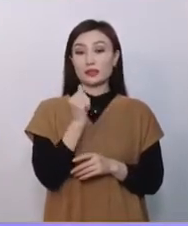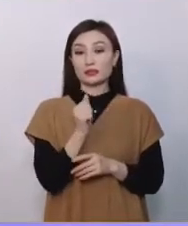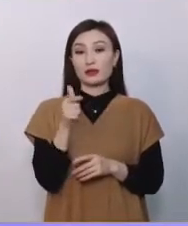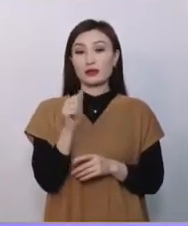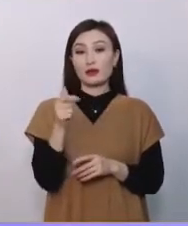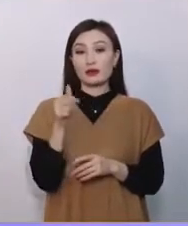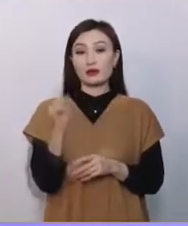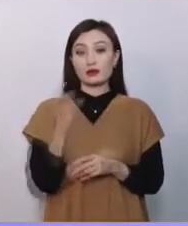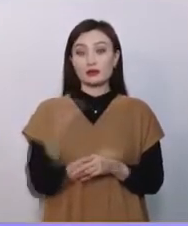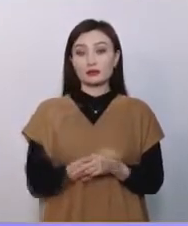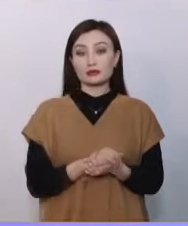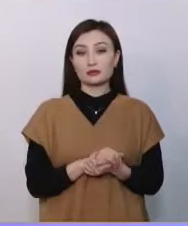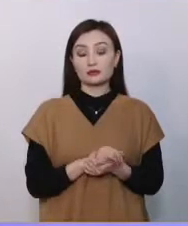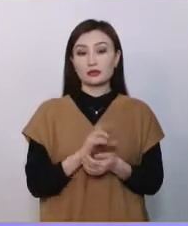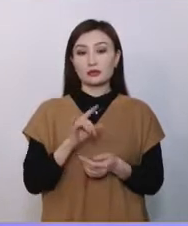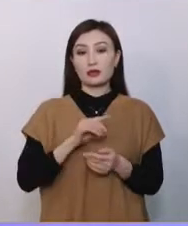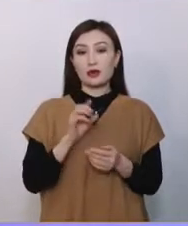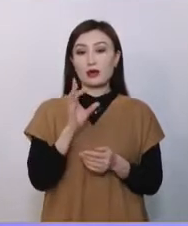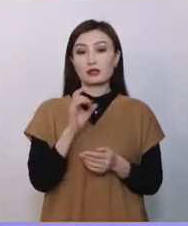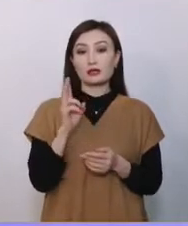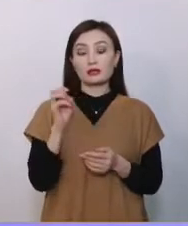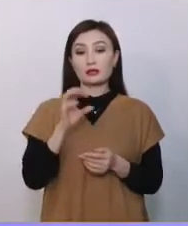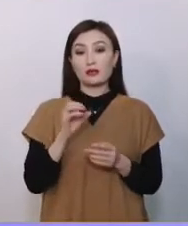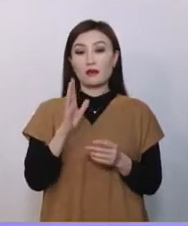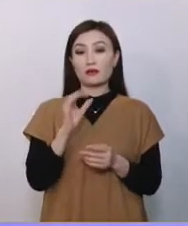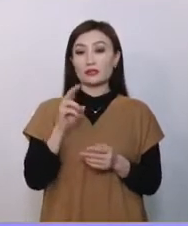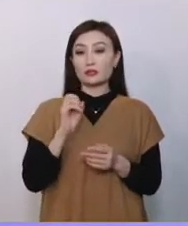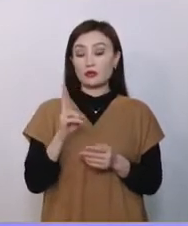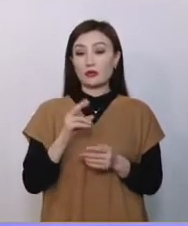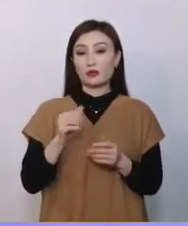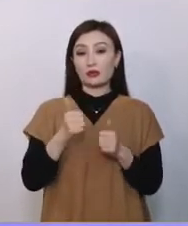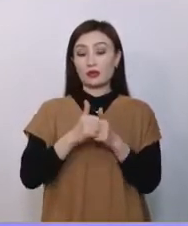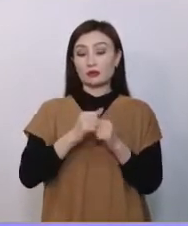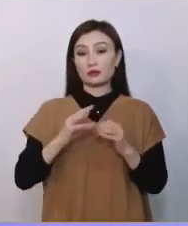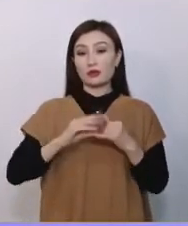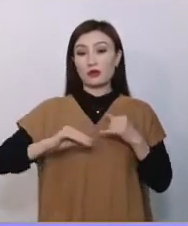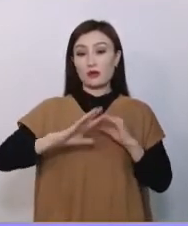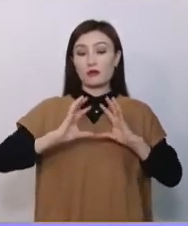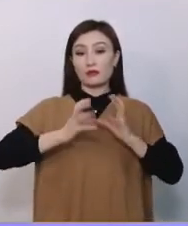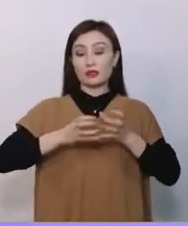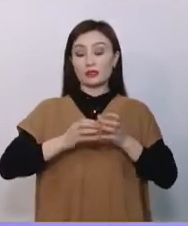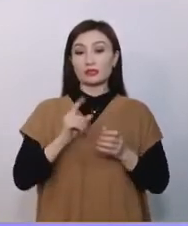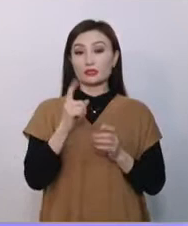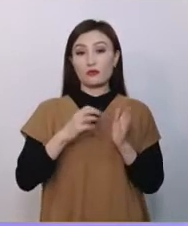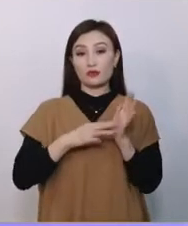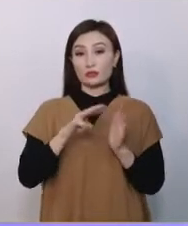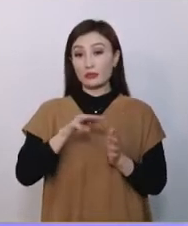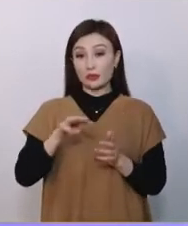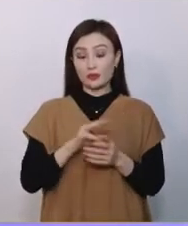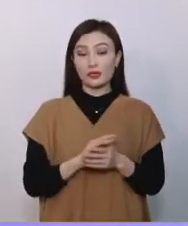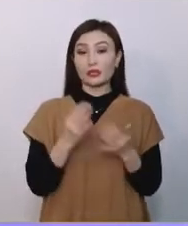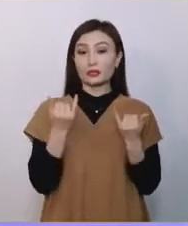гагарин на ракете восток он облетел вокруг нашей планеты за 108 минут